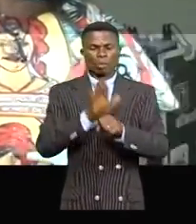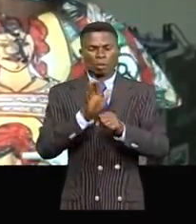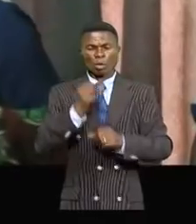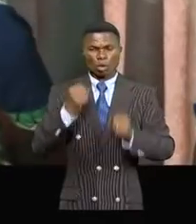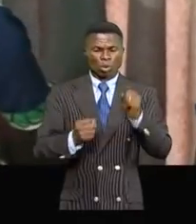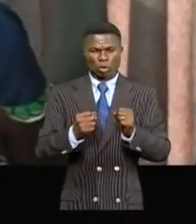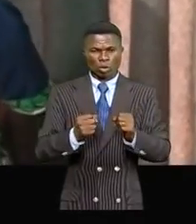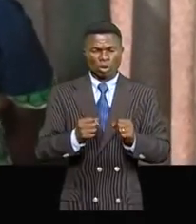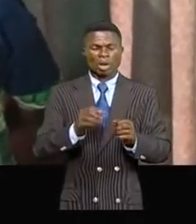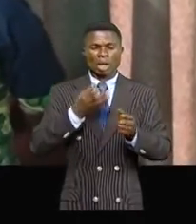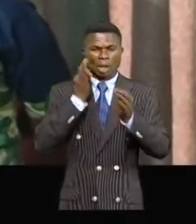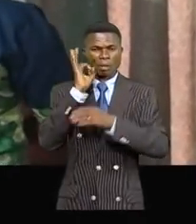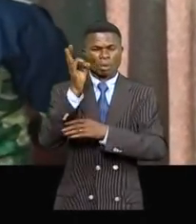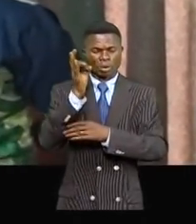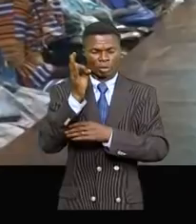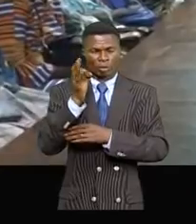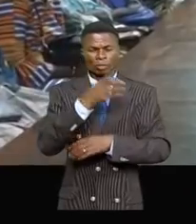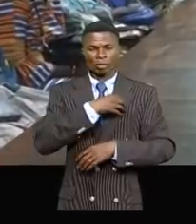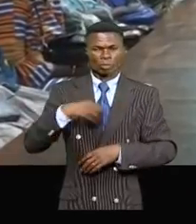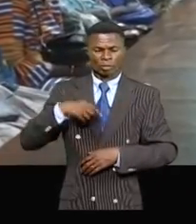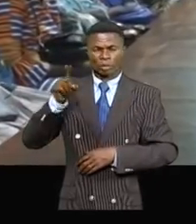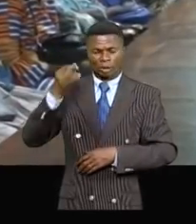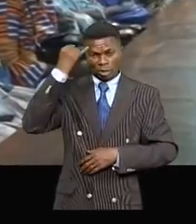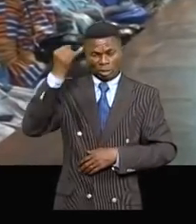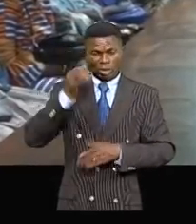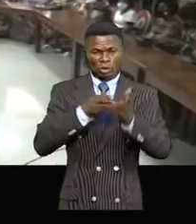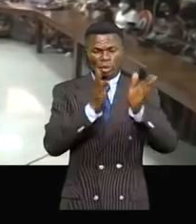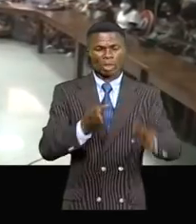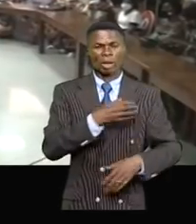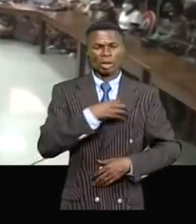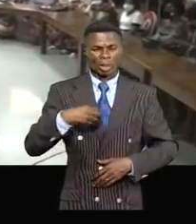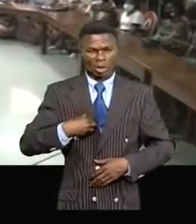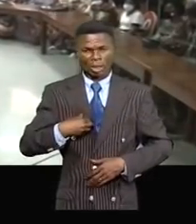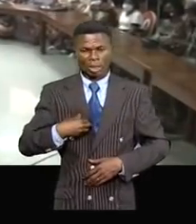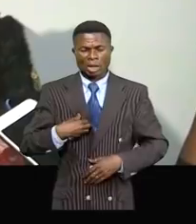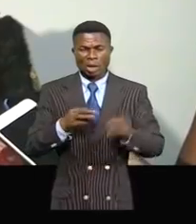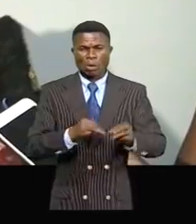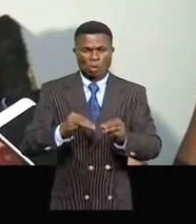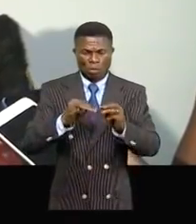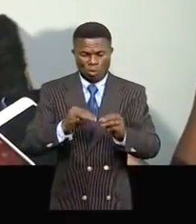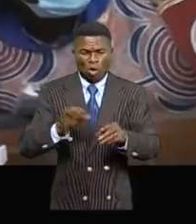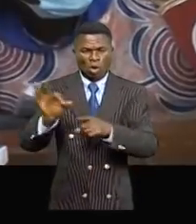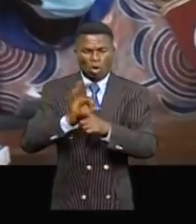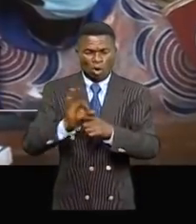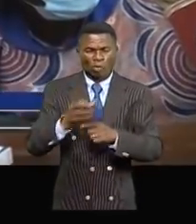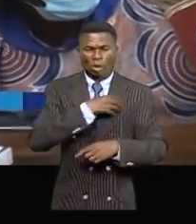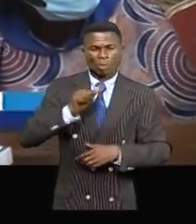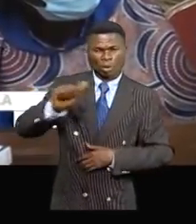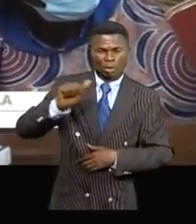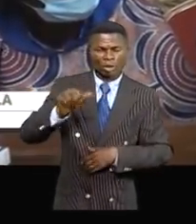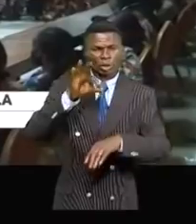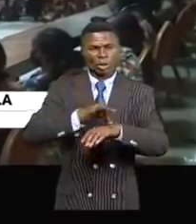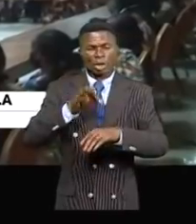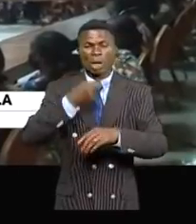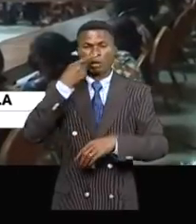courage après ces exposés. Karine Elima pense que le leadership féminin est intimement lié à l'auto-formation des femmes. C'est toujours une occasion